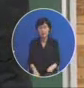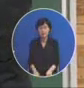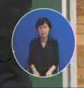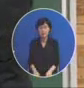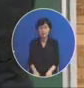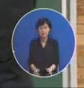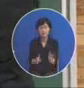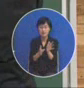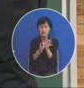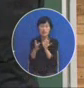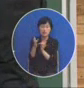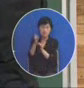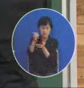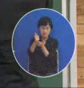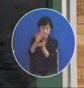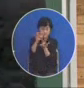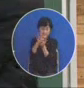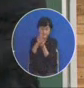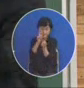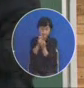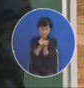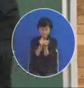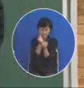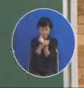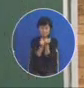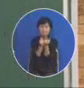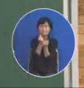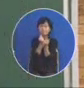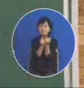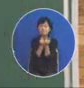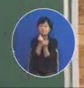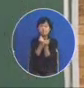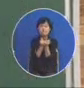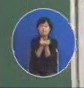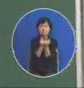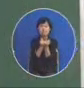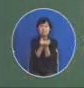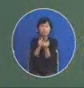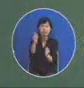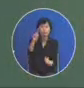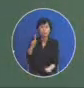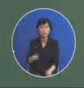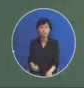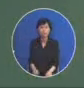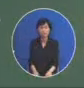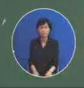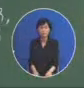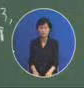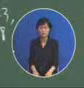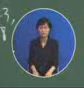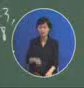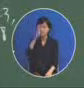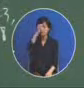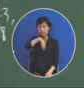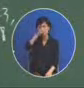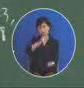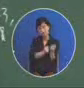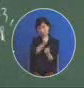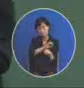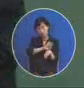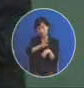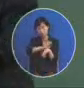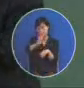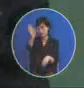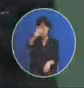예수님께서 설명하셨어요. Jesus explained. 예수님이 뭐라고 설명하셨습니까? What did he say? 그냥 설명한 게 아닙니다. He didn't